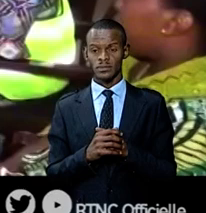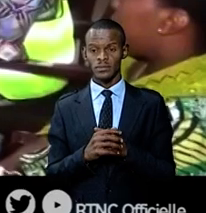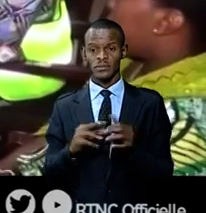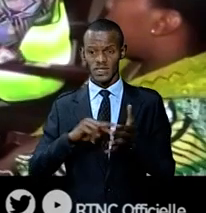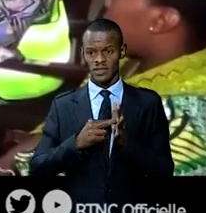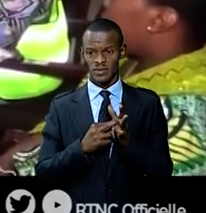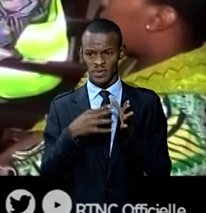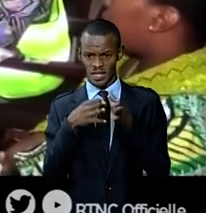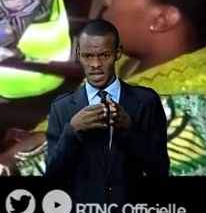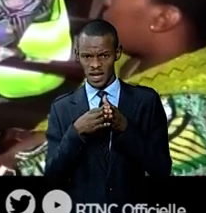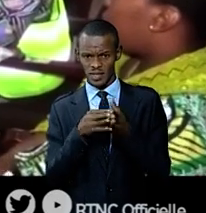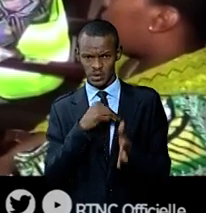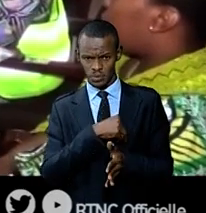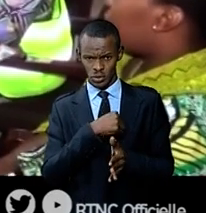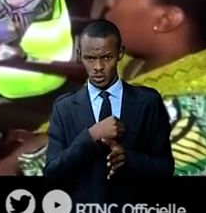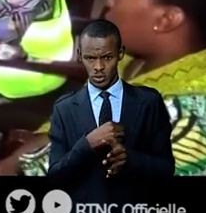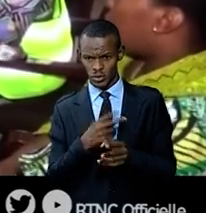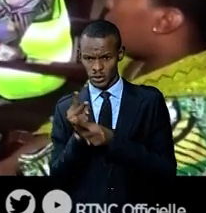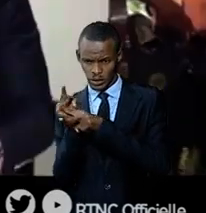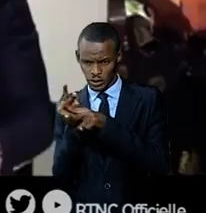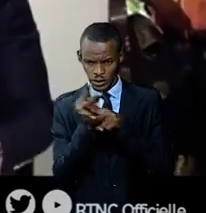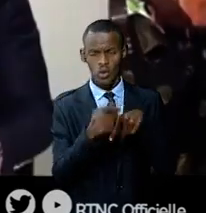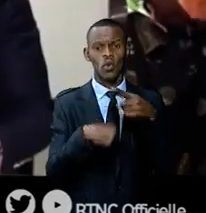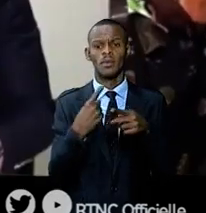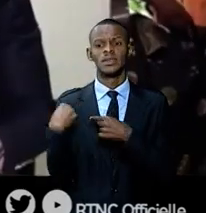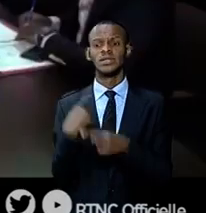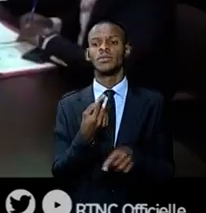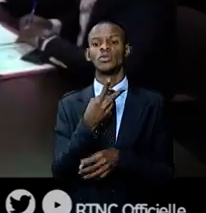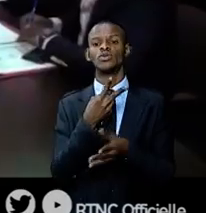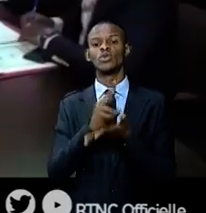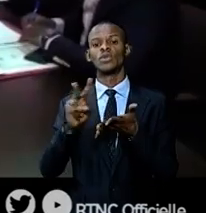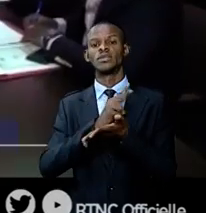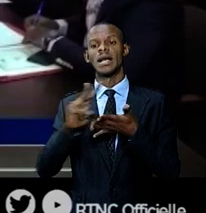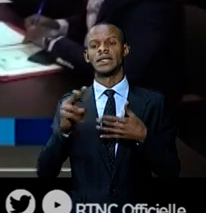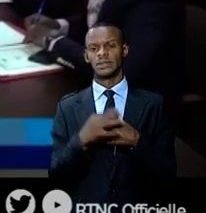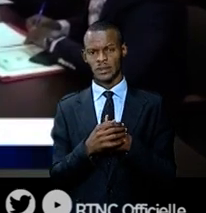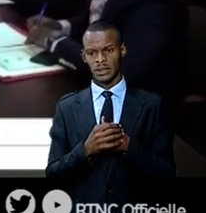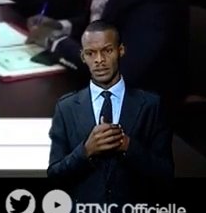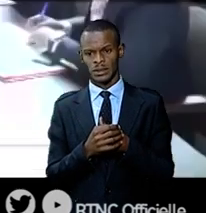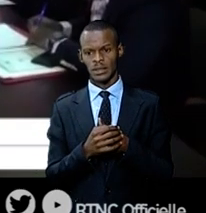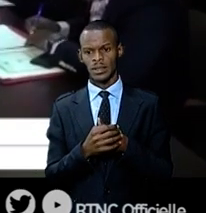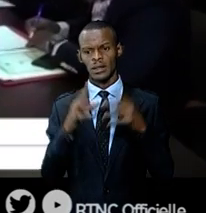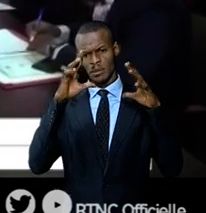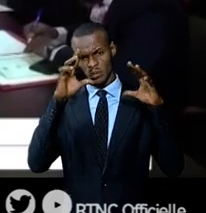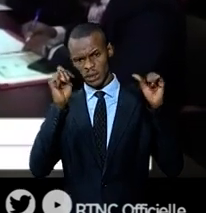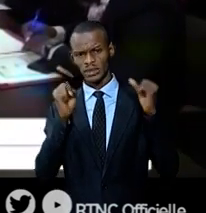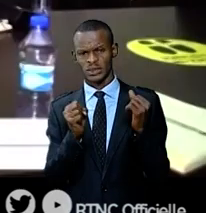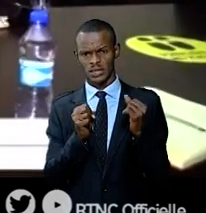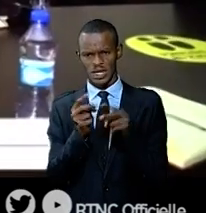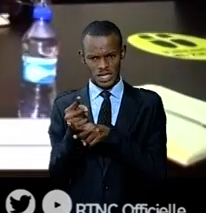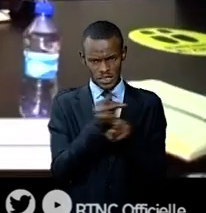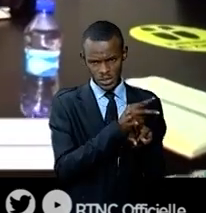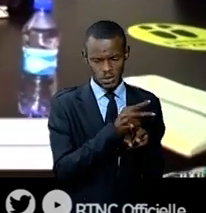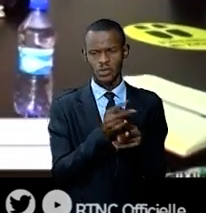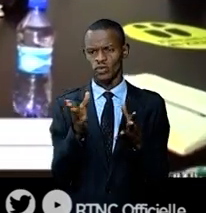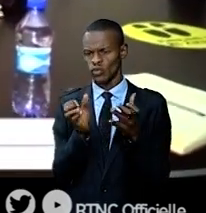entamées il y a 2 semaines, le président du conseil d'administration de la RVA, Bienvenu Liu Tanjoli, entend avoir suffisamment d'informations